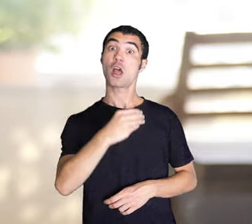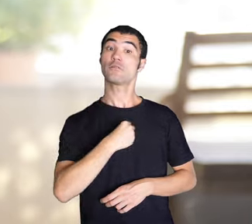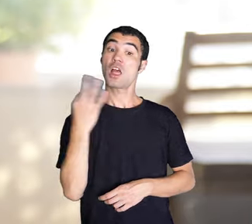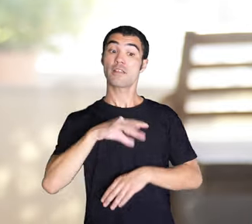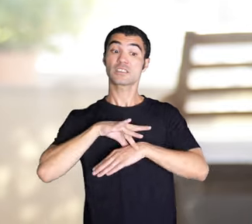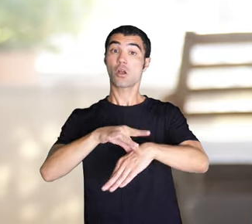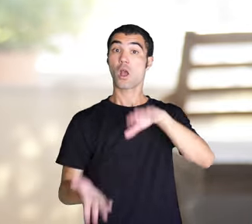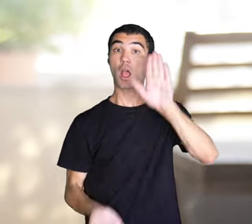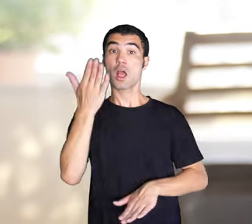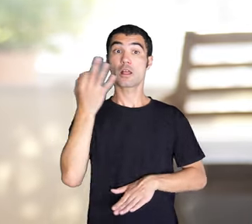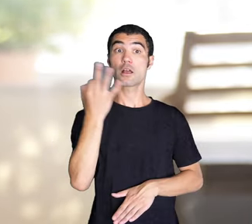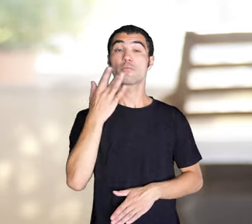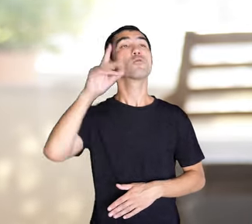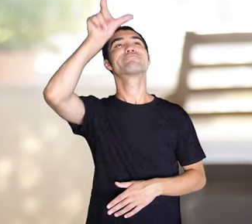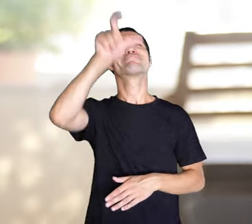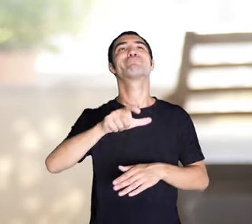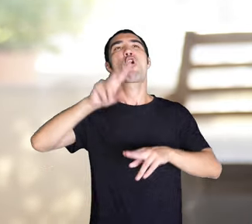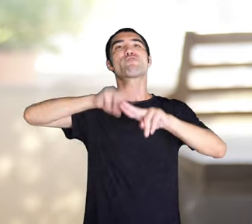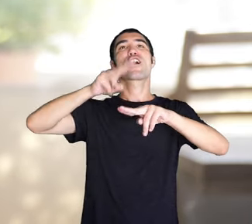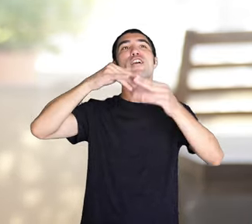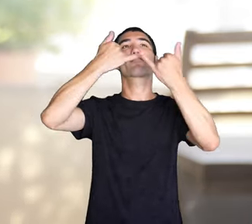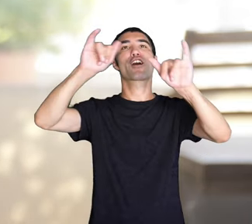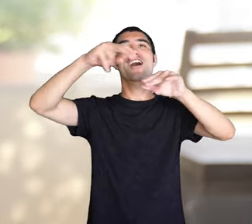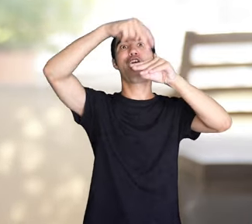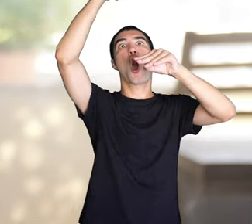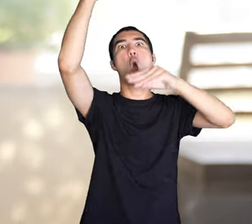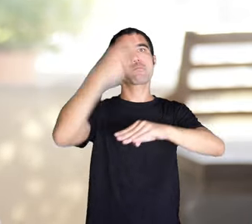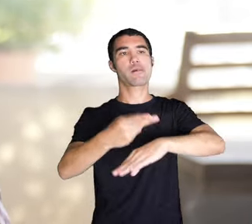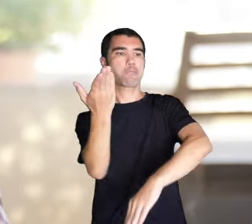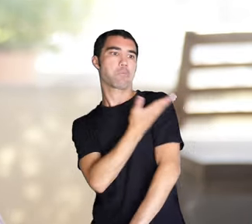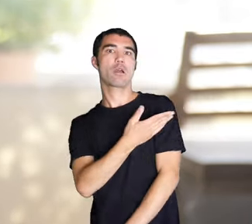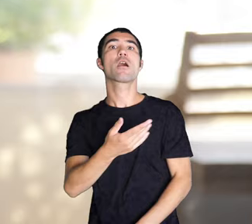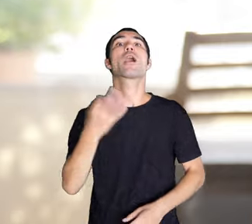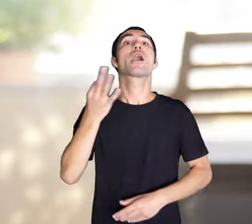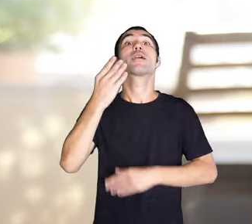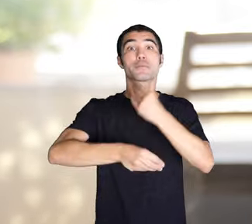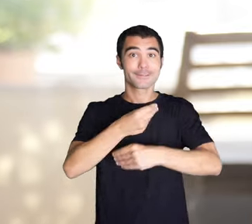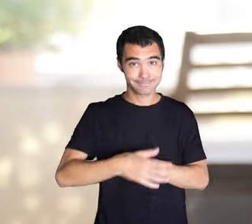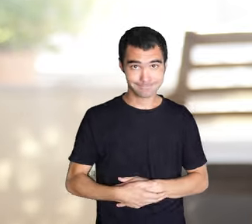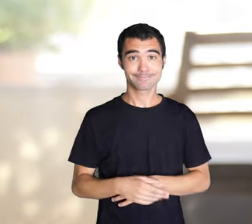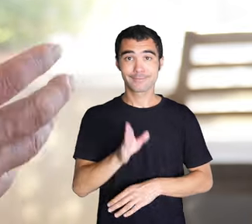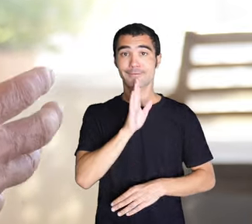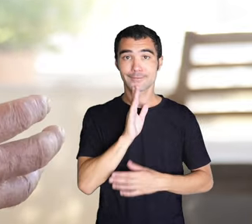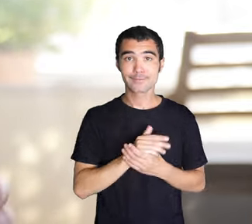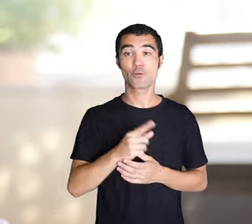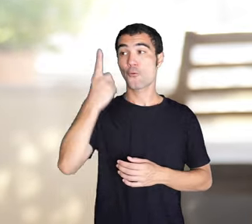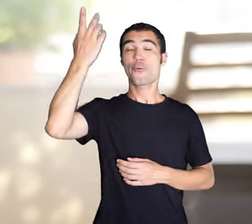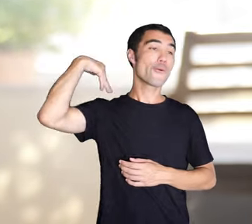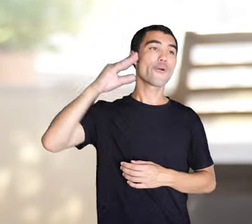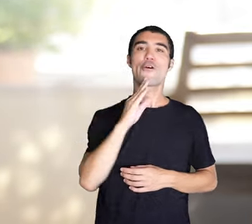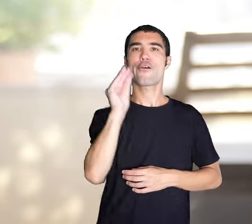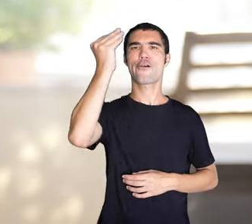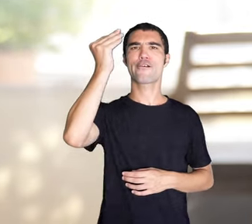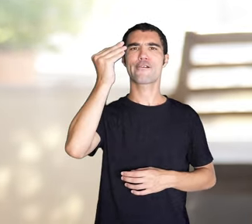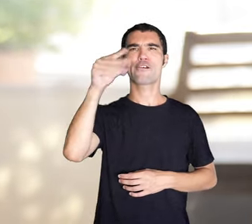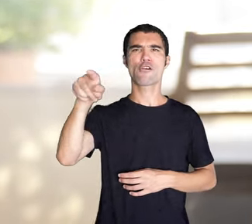Segur perquè, diu, si qualcú se fa mal, a dins les festes, sí. I hi havia un jove, molt